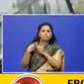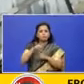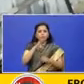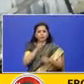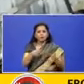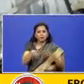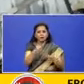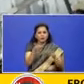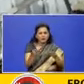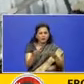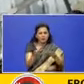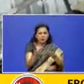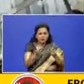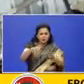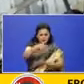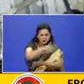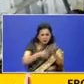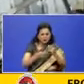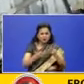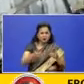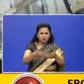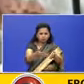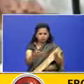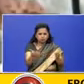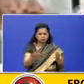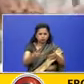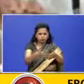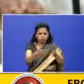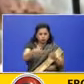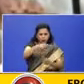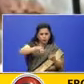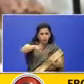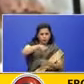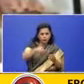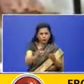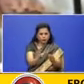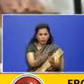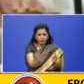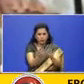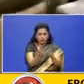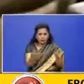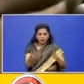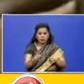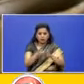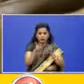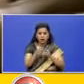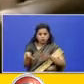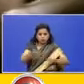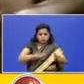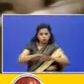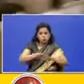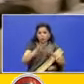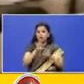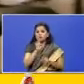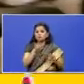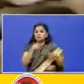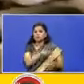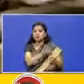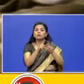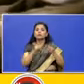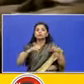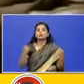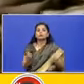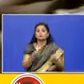मिक्सिंग से लेकर फाइनल पैकेजिंग तक सारे काम स्वयं किए। इसके लिए